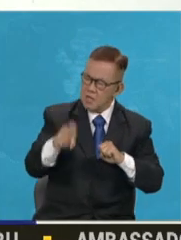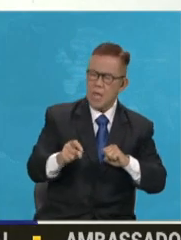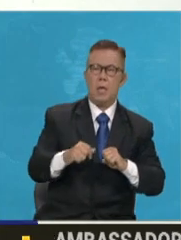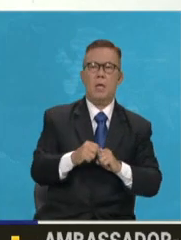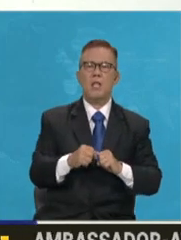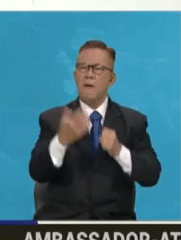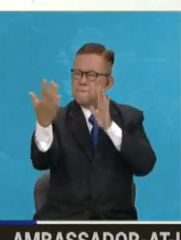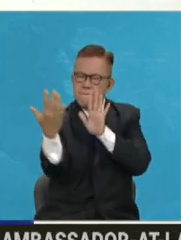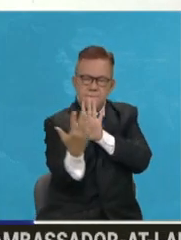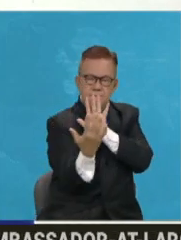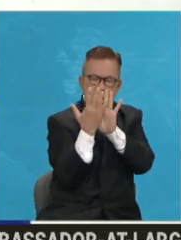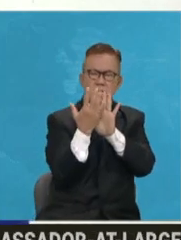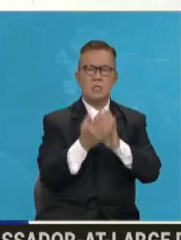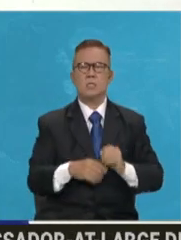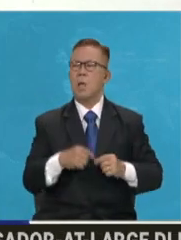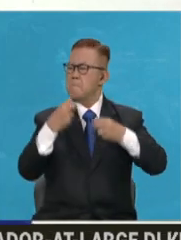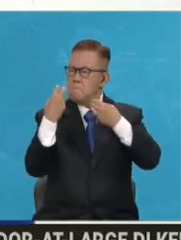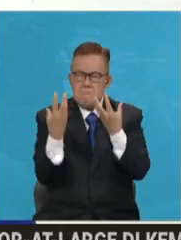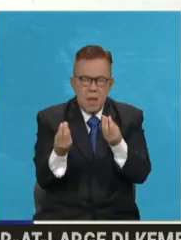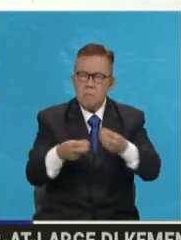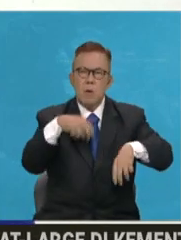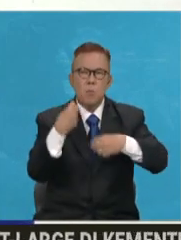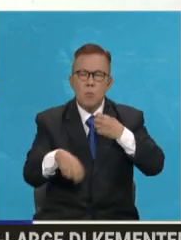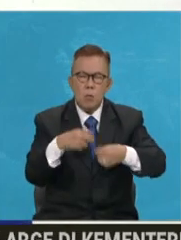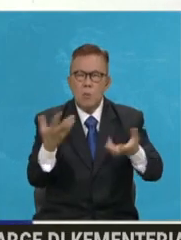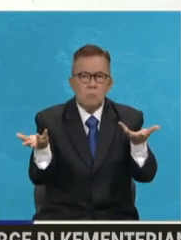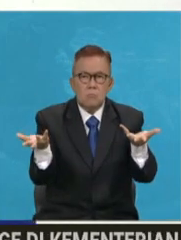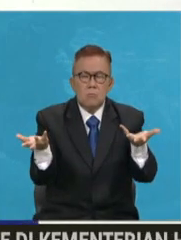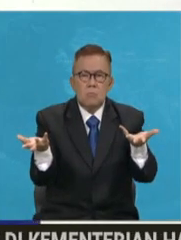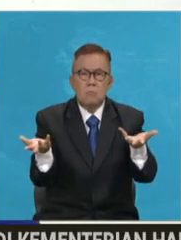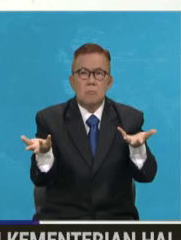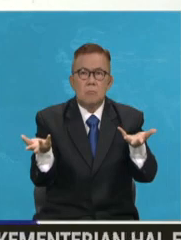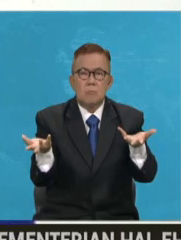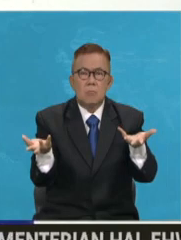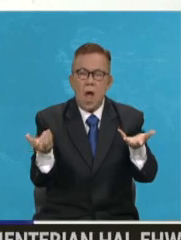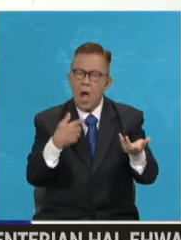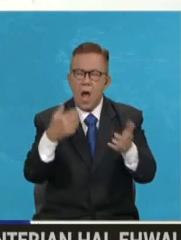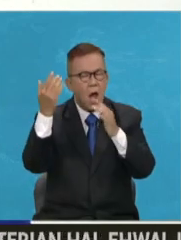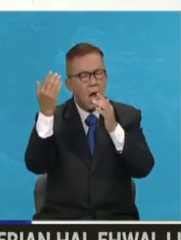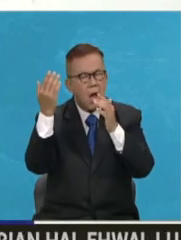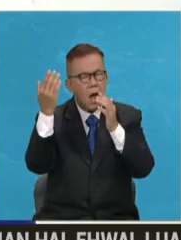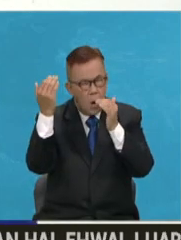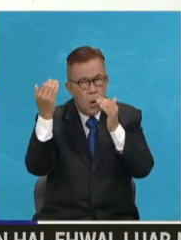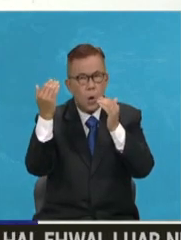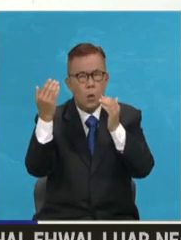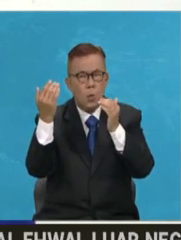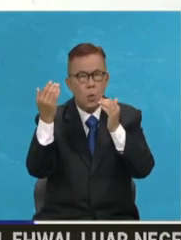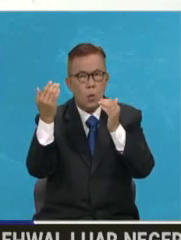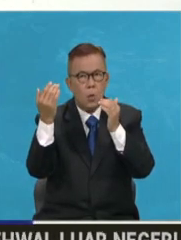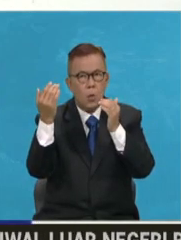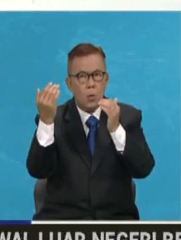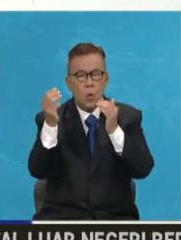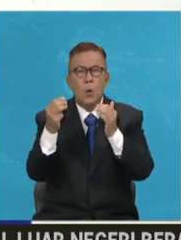terutama dari sebagainya jadi saya kira walaupun pendek adalah